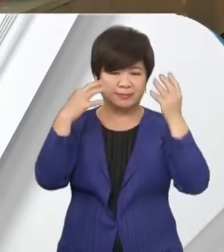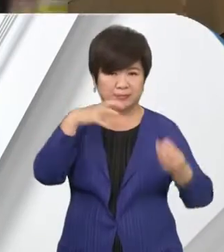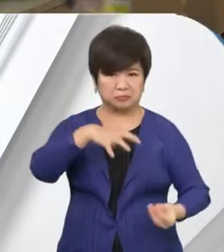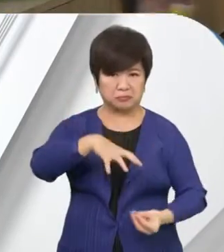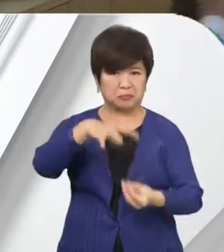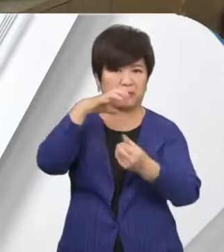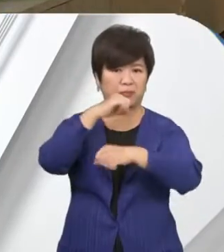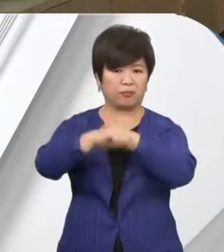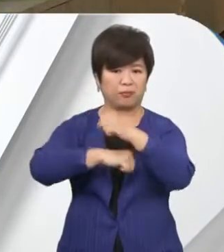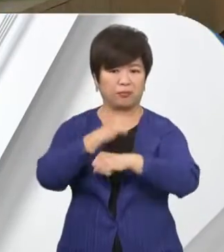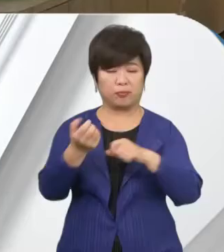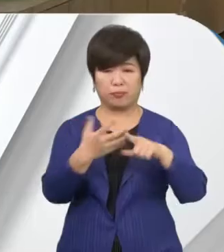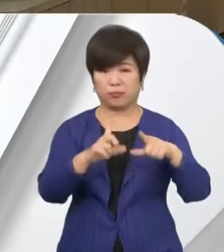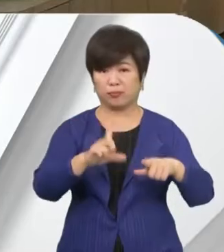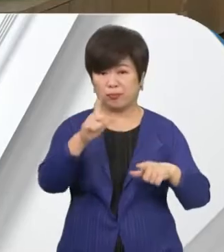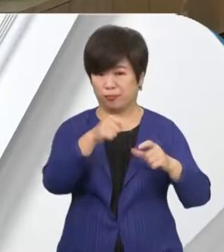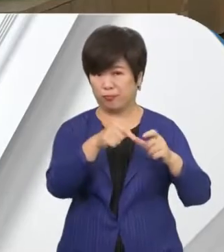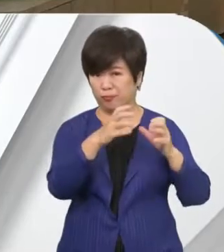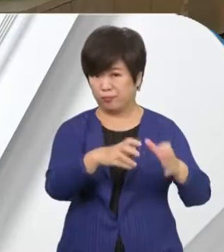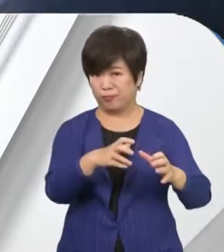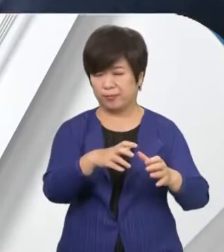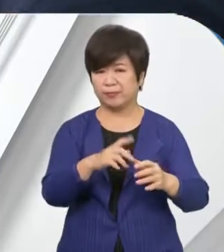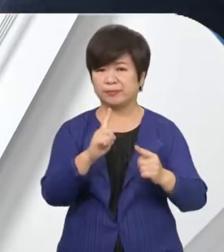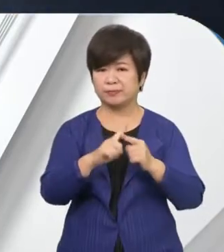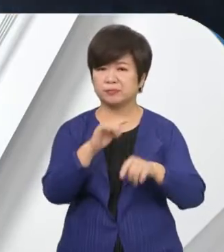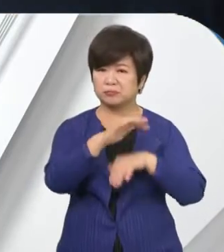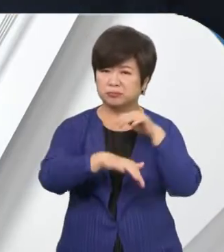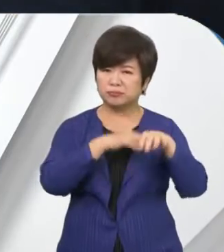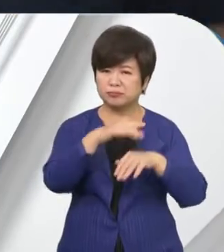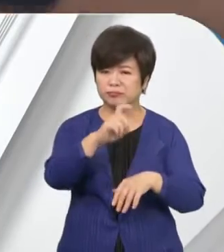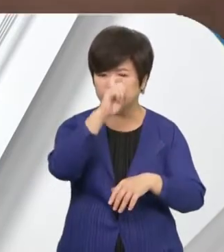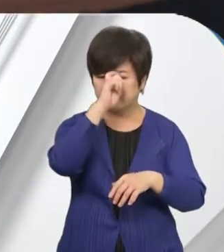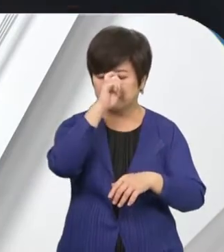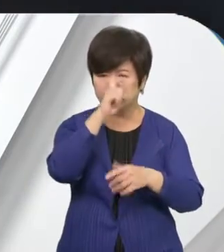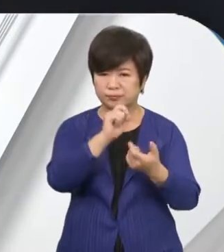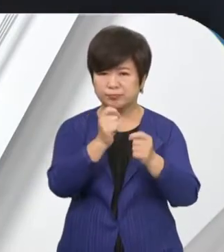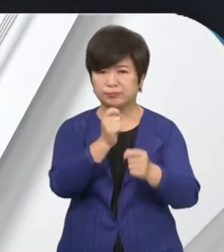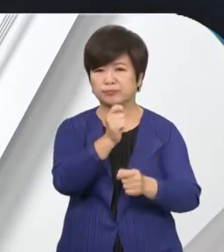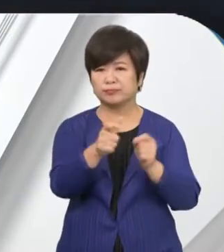染法发通，啲慈善开始的，做了带动人潮，同时就可以来买当